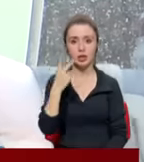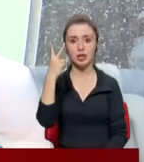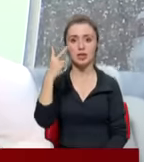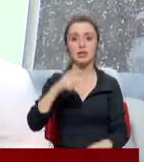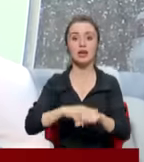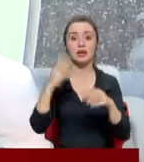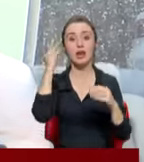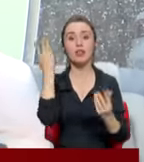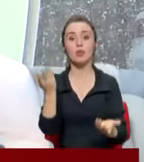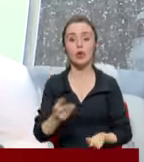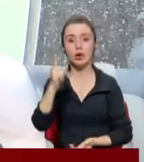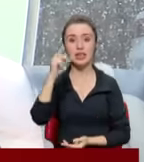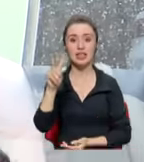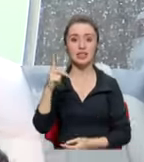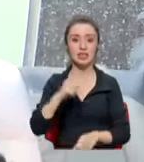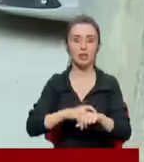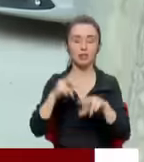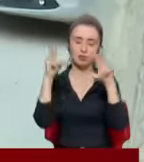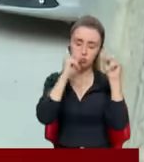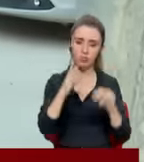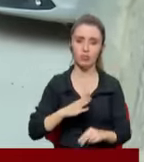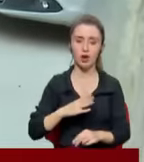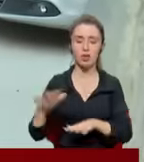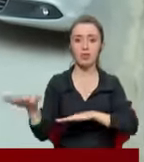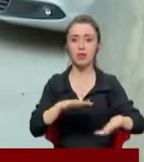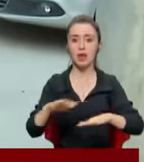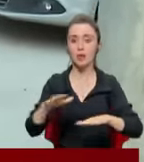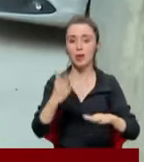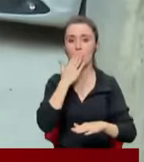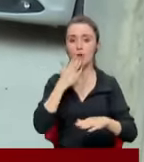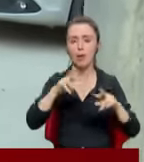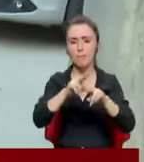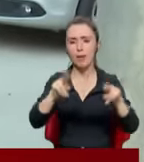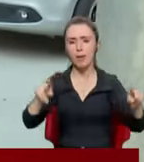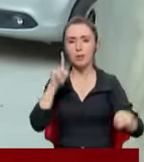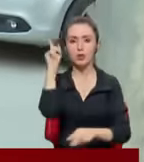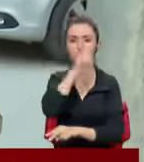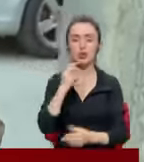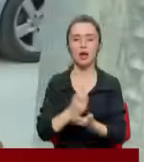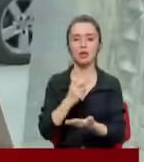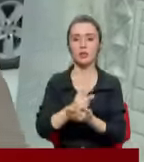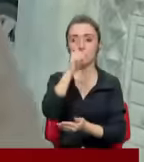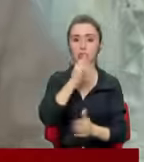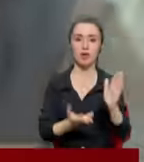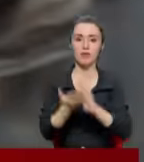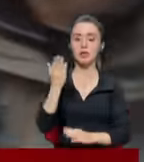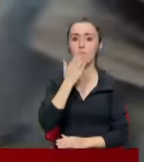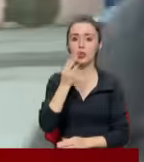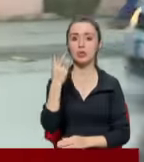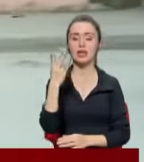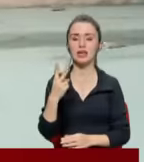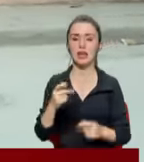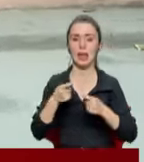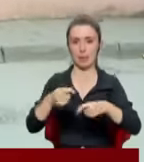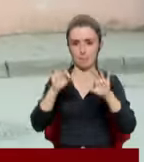anlamıyorlar Çünkü ilk ik saat uykulu oluyorlar depremde kullanılamaz hale gelen okullar sebebiyle Adıyaman'da 100'den fazla okul ikili eğitime